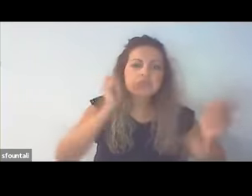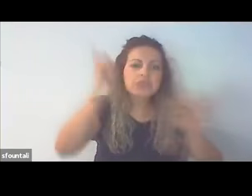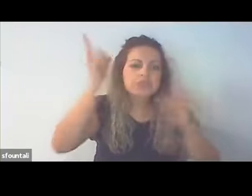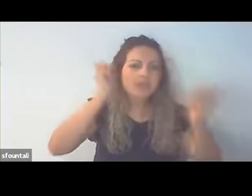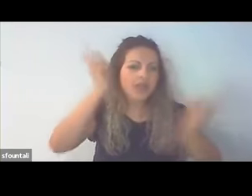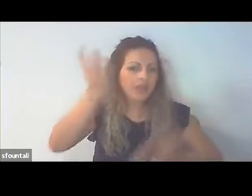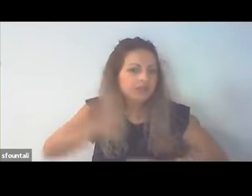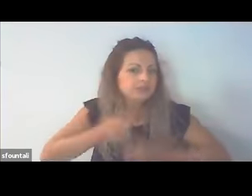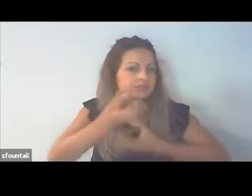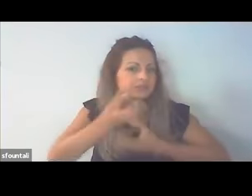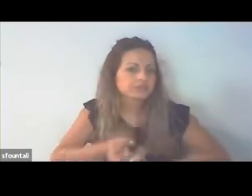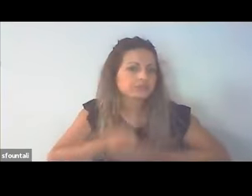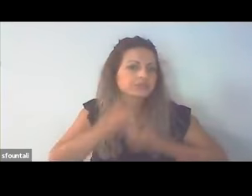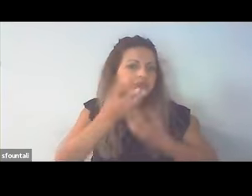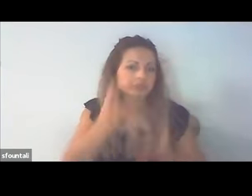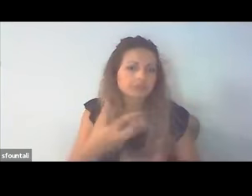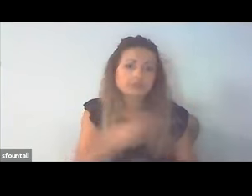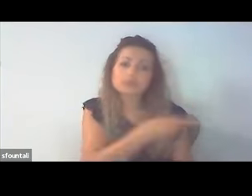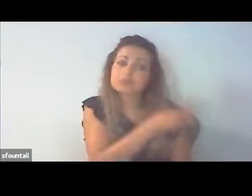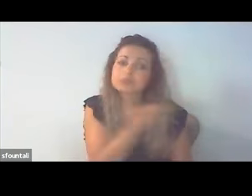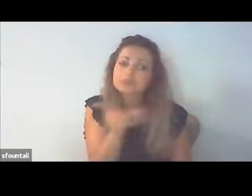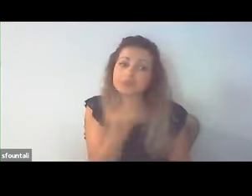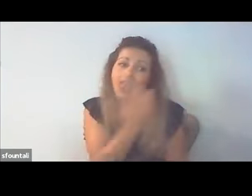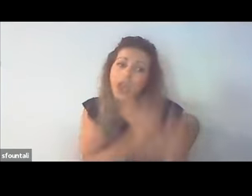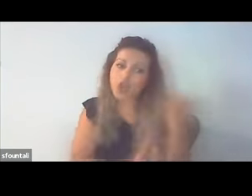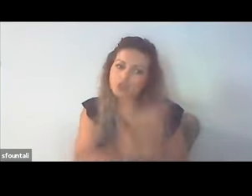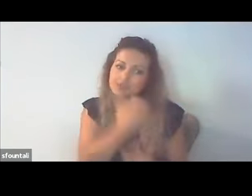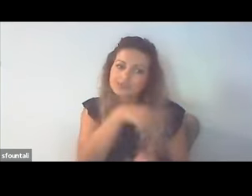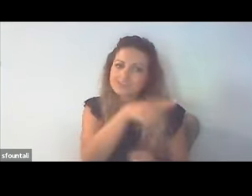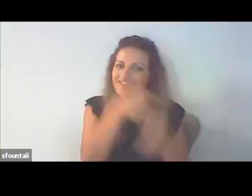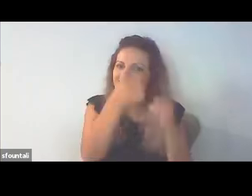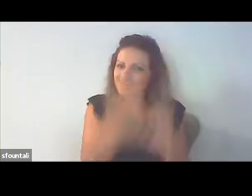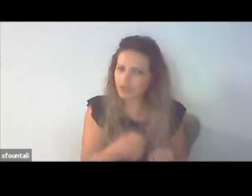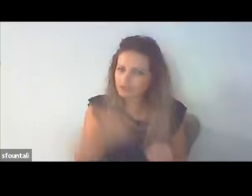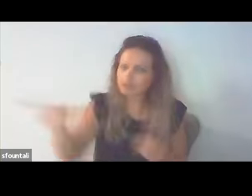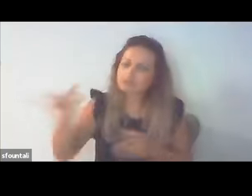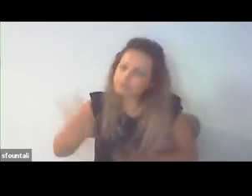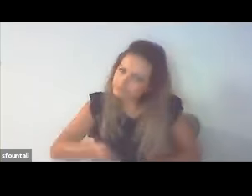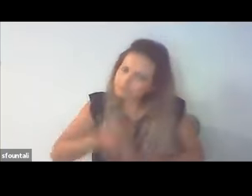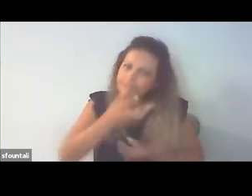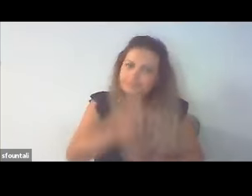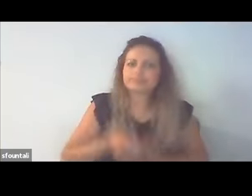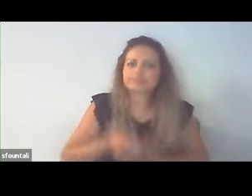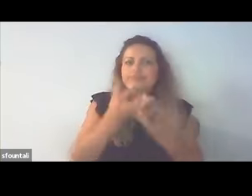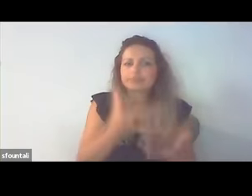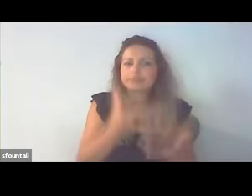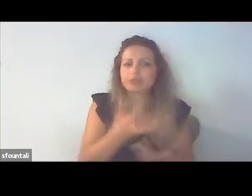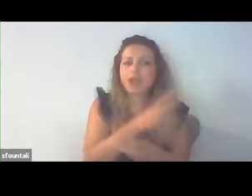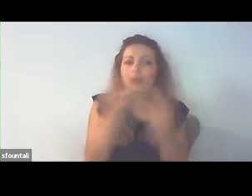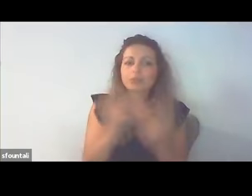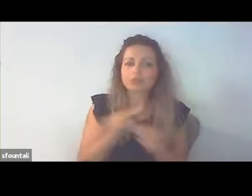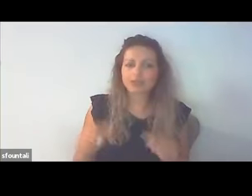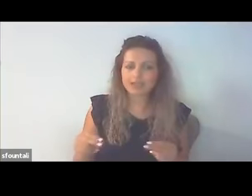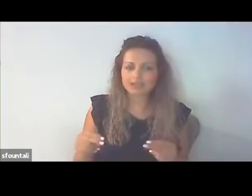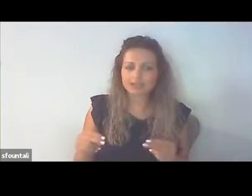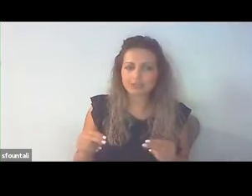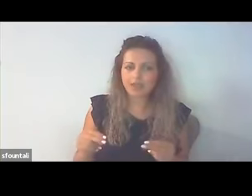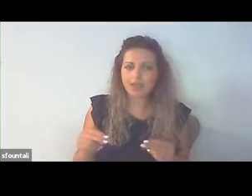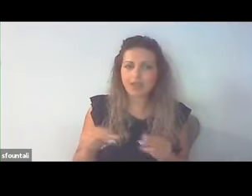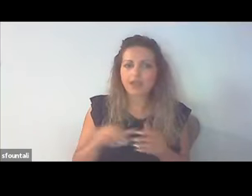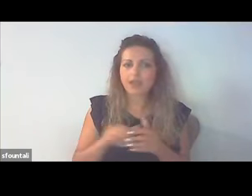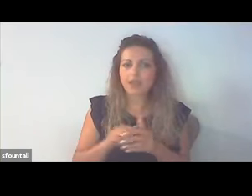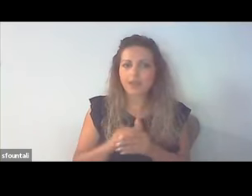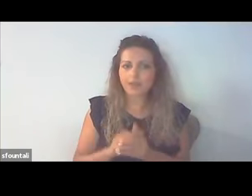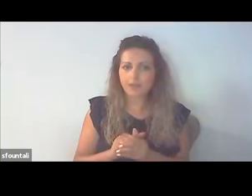και ανταποκρινόμενοι και στα ερωτήματα που θέσατε εσείς. Οπότε θα σας καλούσαμε και